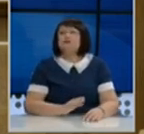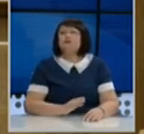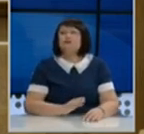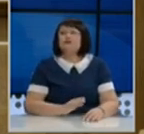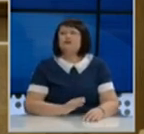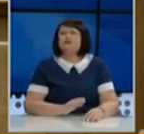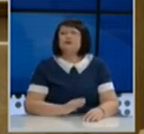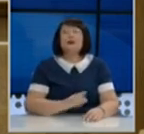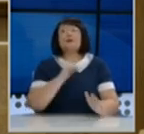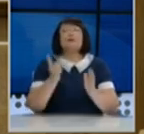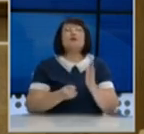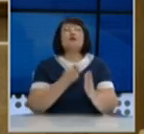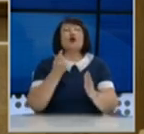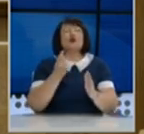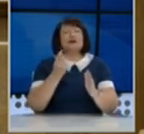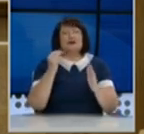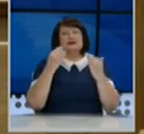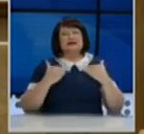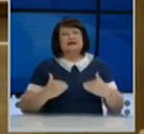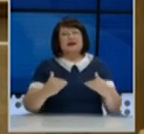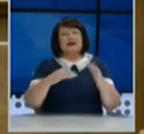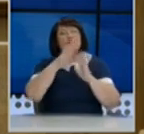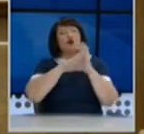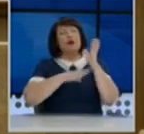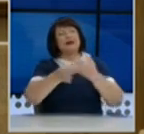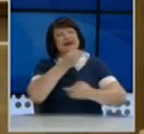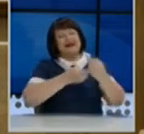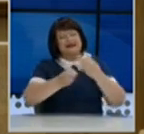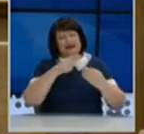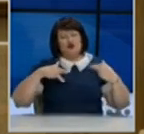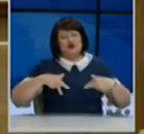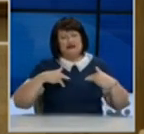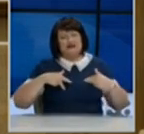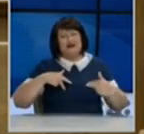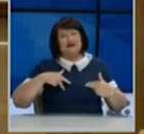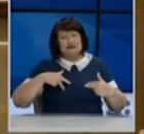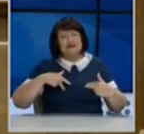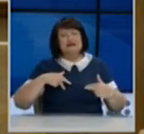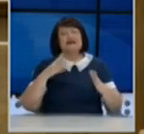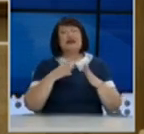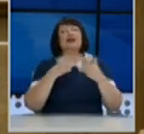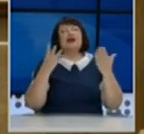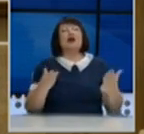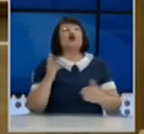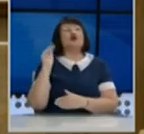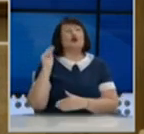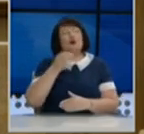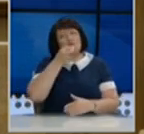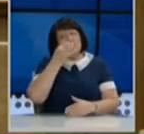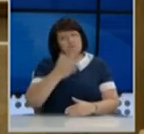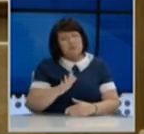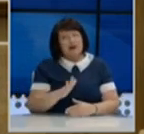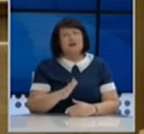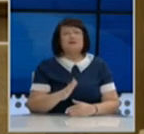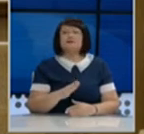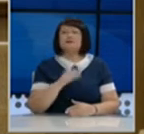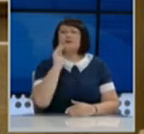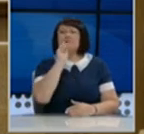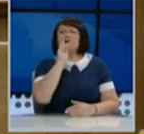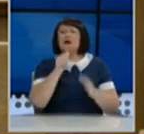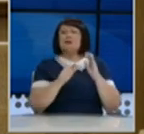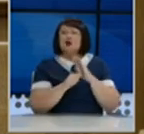στην πρώτη συνεδρίαση μετά τις προγραμματικές δηλώσεις στις 18 Ιουλίου, κύριε